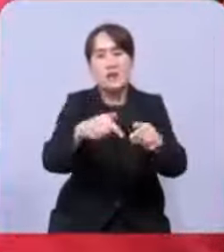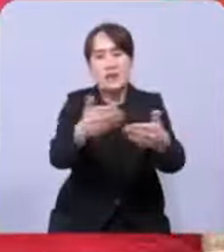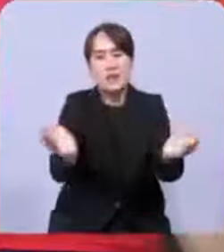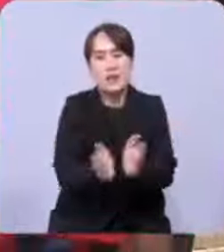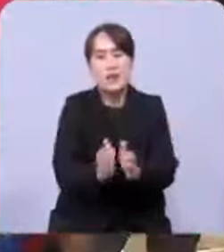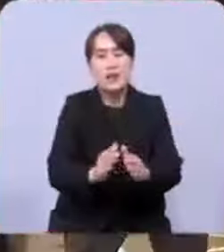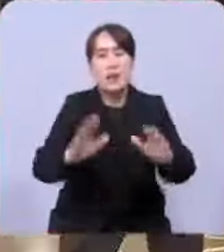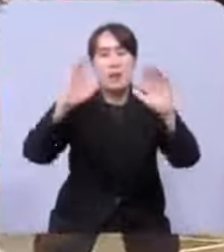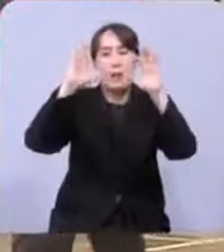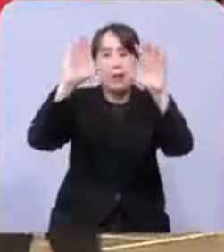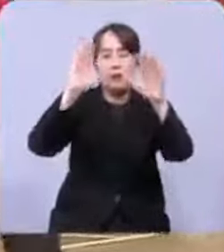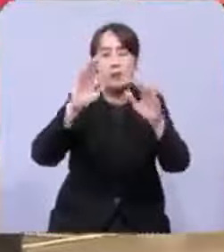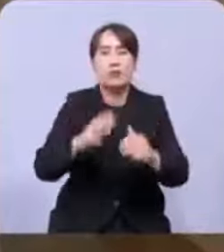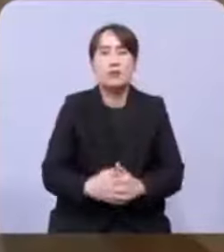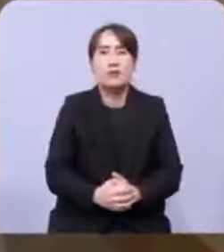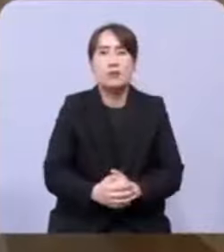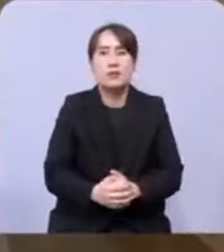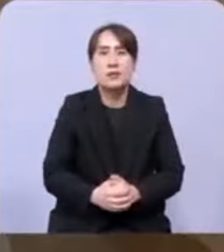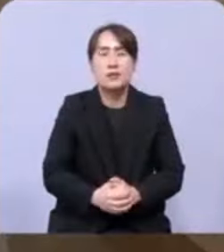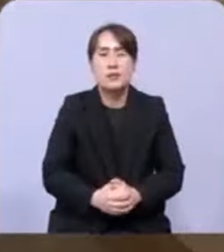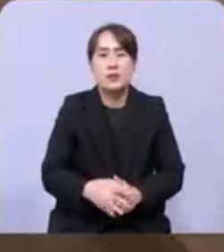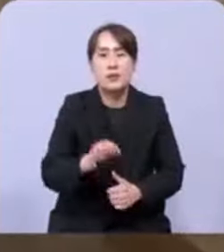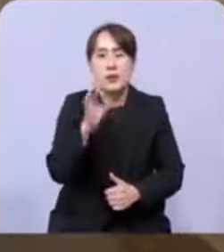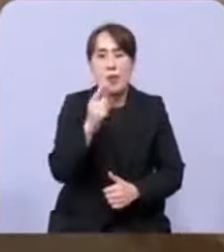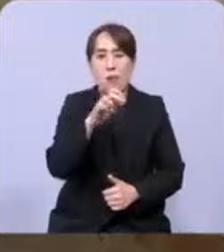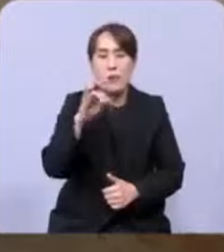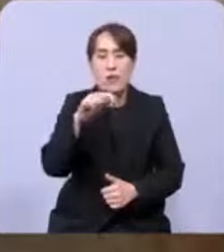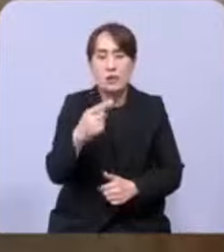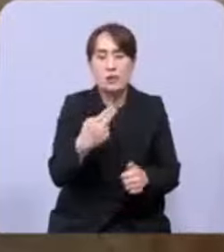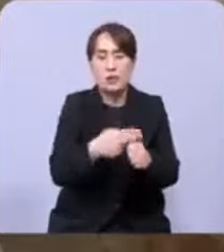배구 경기입니다 홍민 생